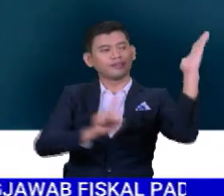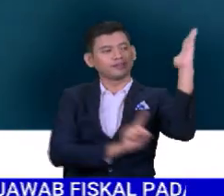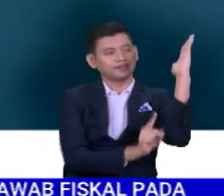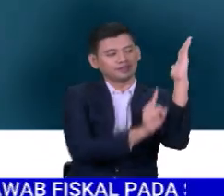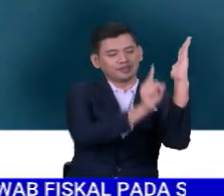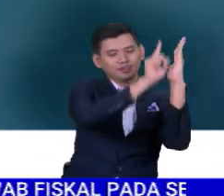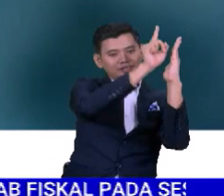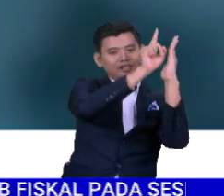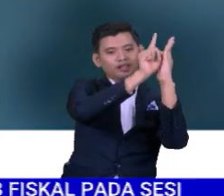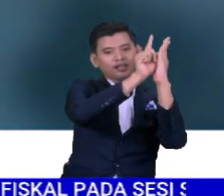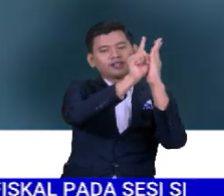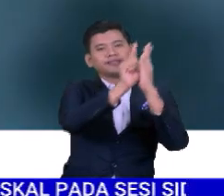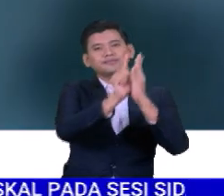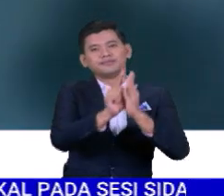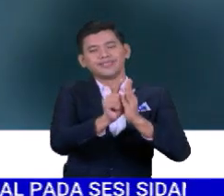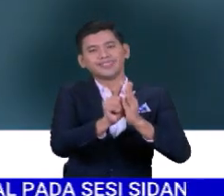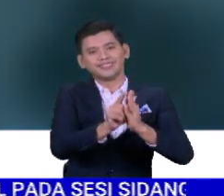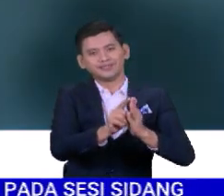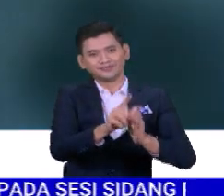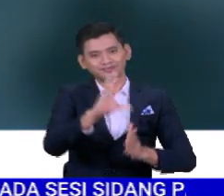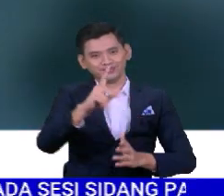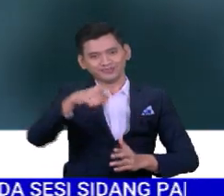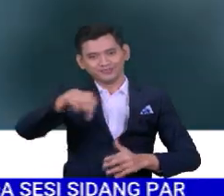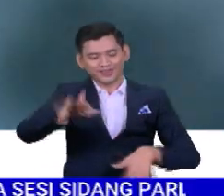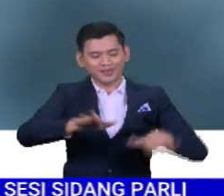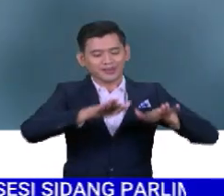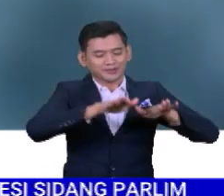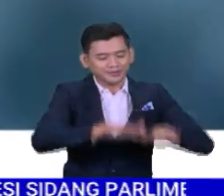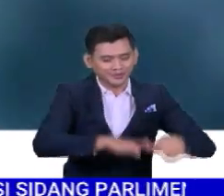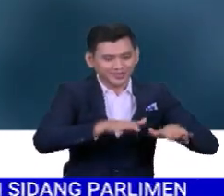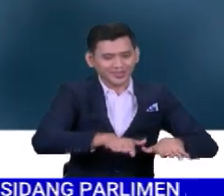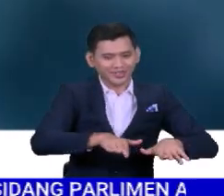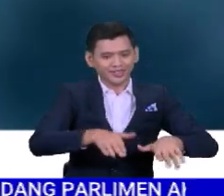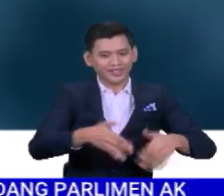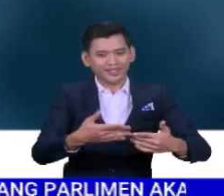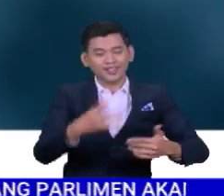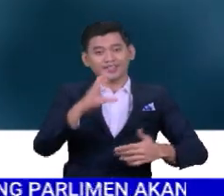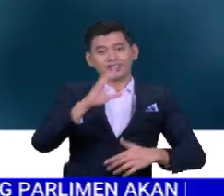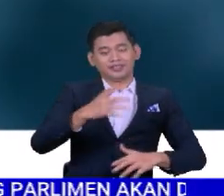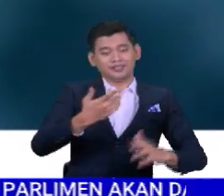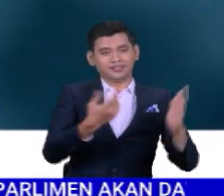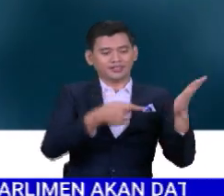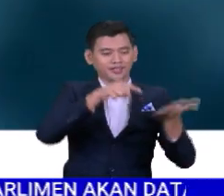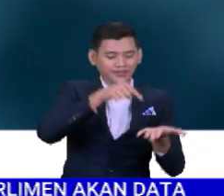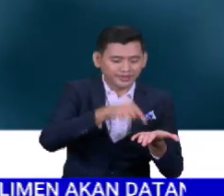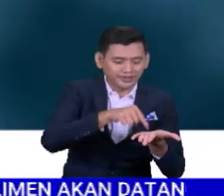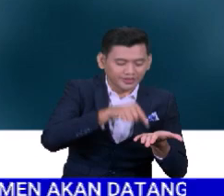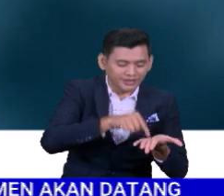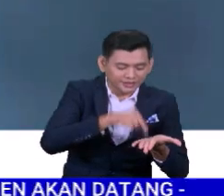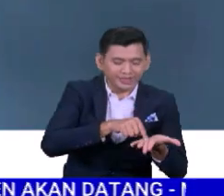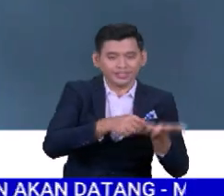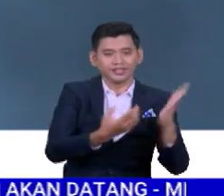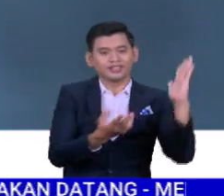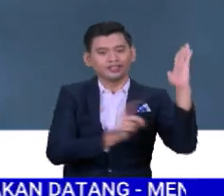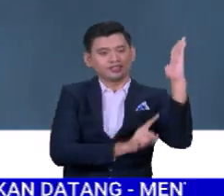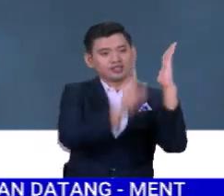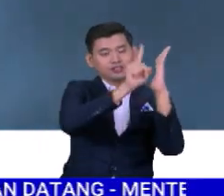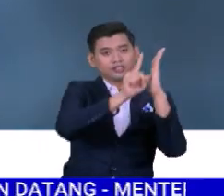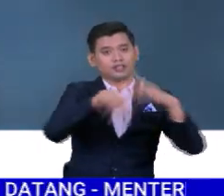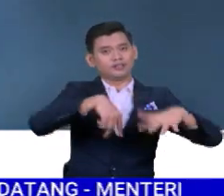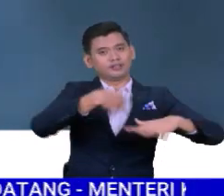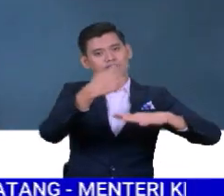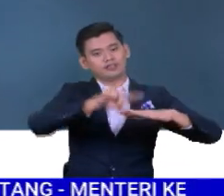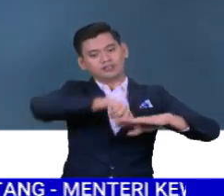cicak menerusi bantuan pernafasan CPR. Wanita ini memaklumkan cicak terbabit telah jatuh dalam kolam renang dan hampir